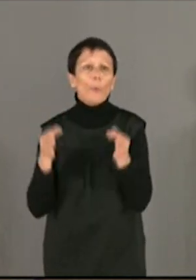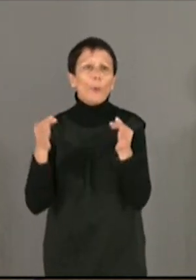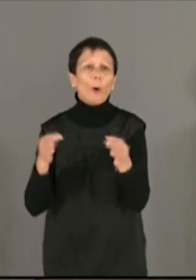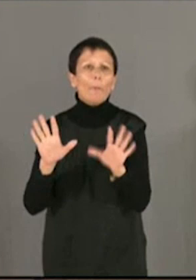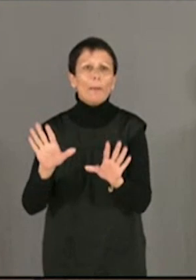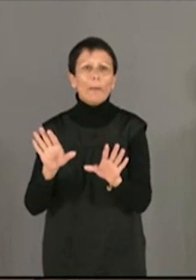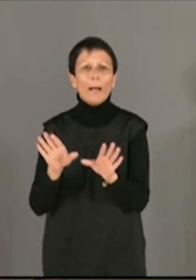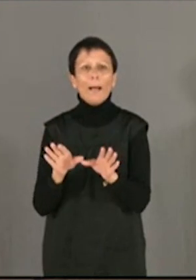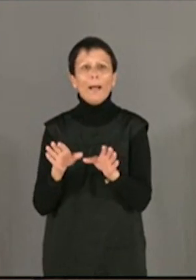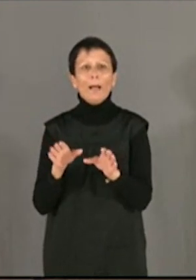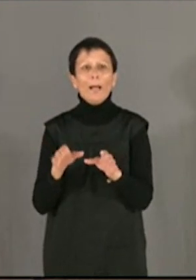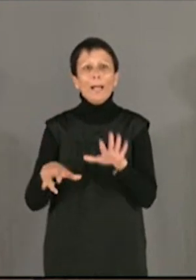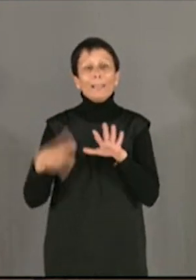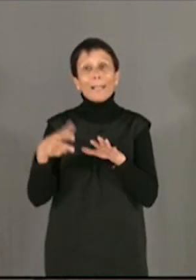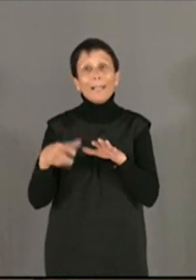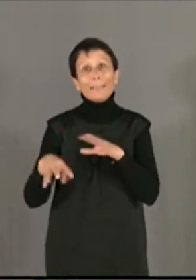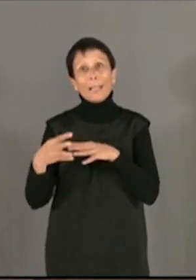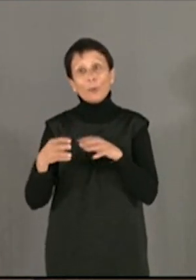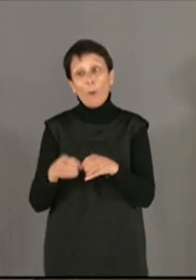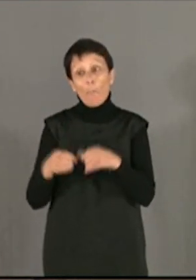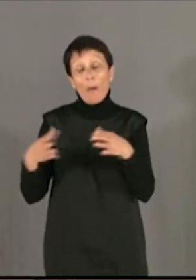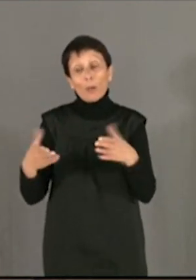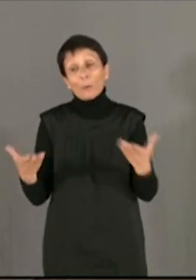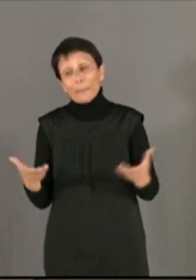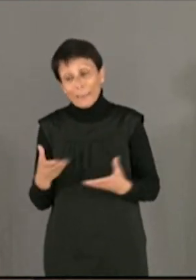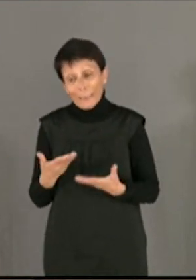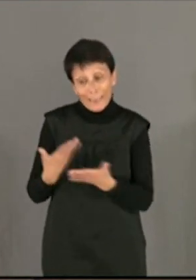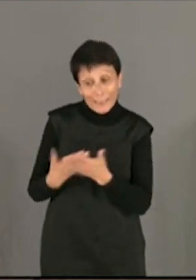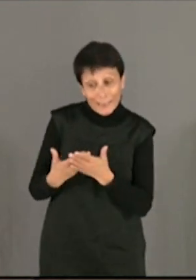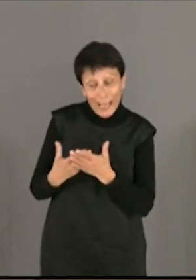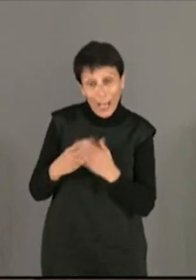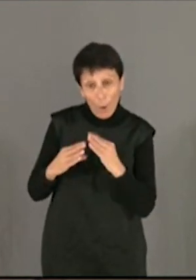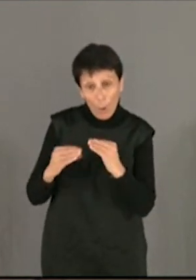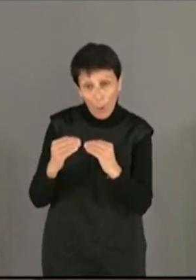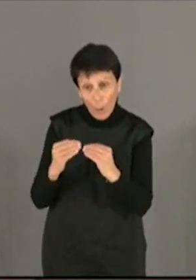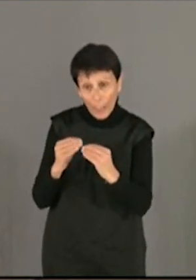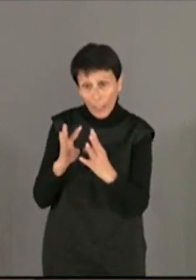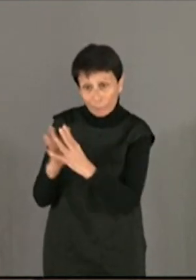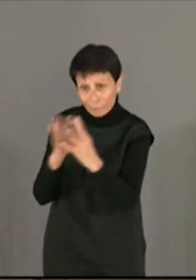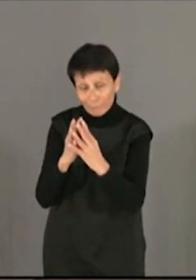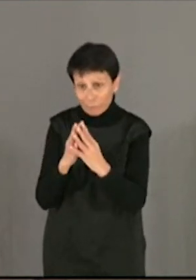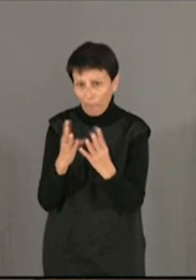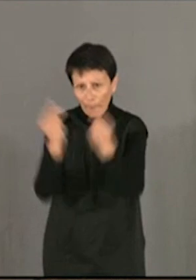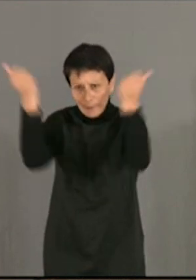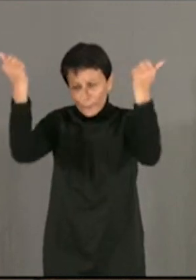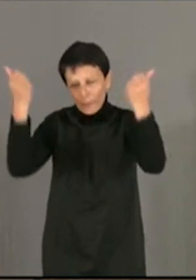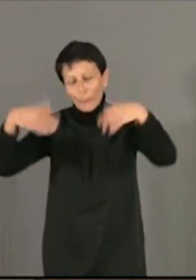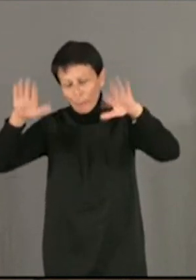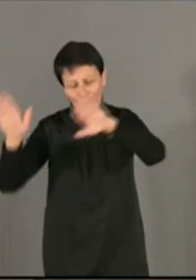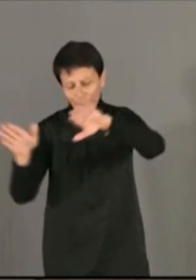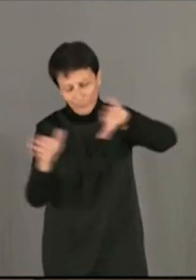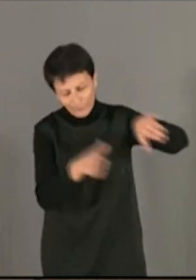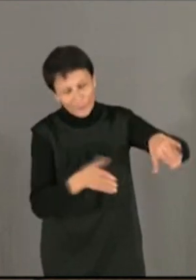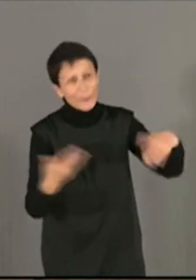Avec la majorité des 13-14 aujourd'hui, toute cette réalité de terrain a totalement disparu. Donc, je